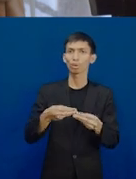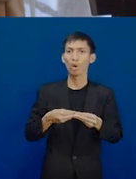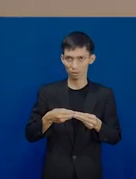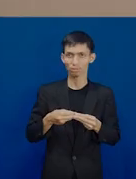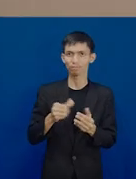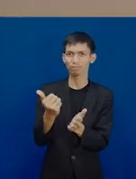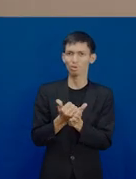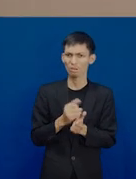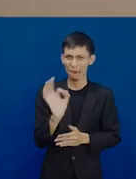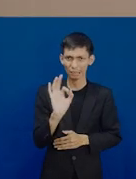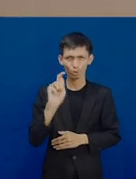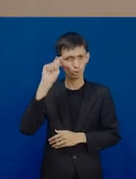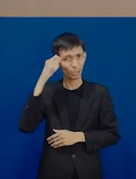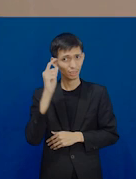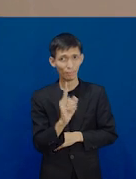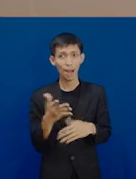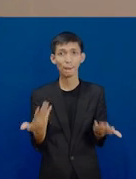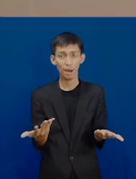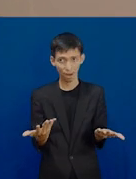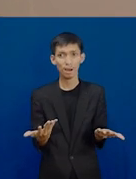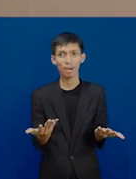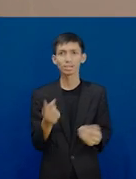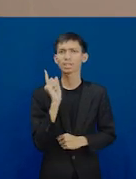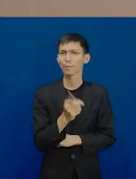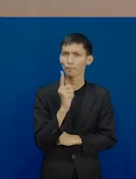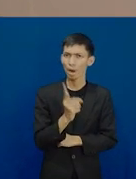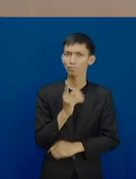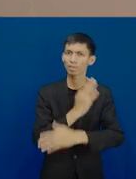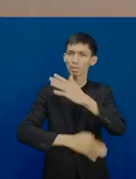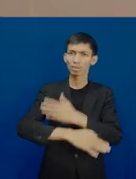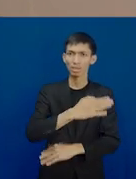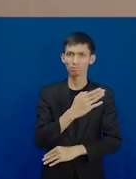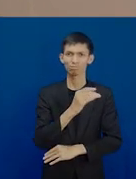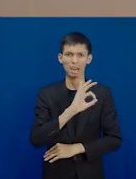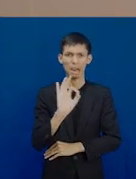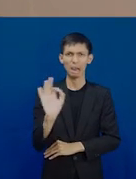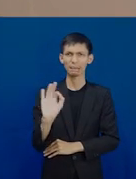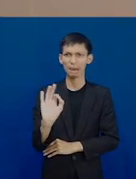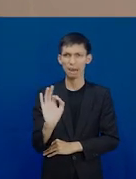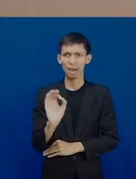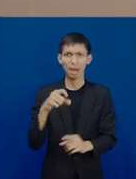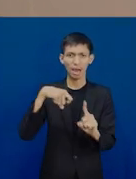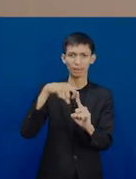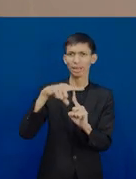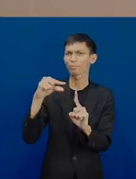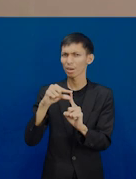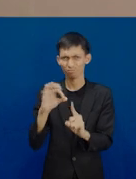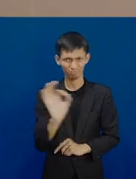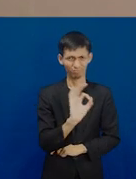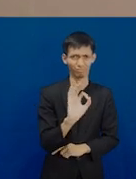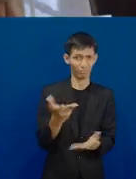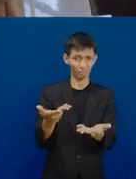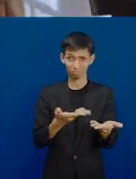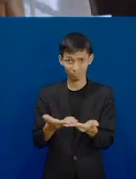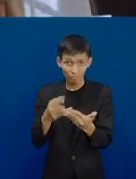bantuan-bantuan. Selama ini bantuan itu pasti tidak sampai kepada mereka. Kenapa tidak sampai? Karena mereka tidak punya dokumen